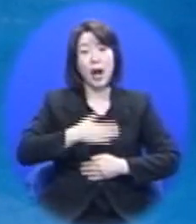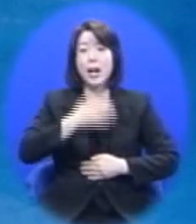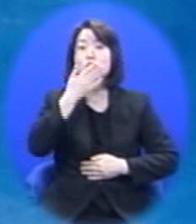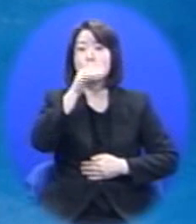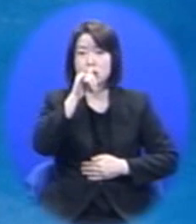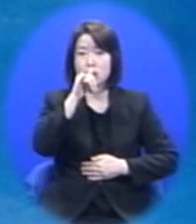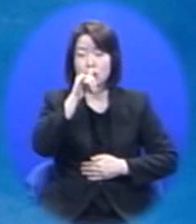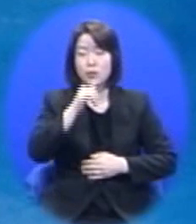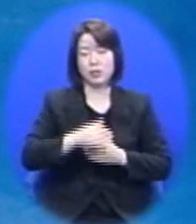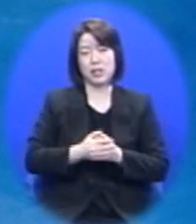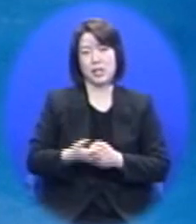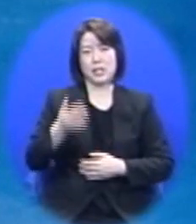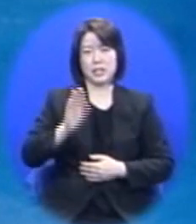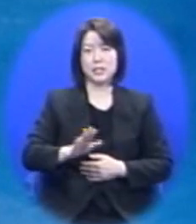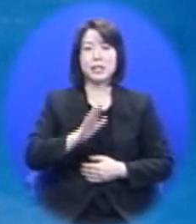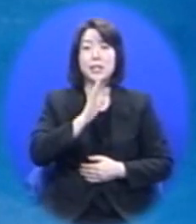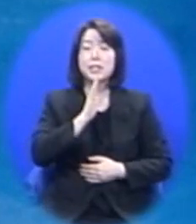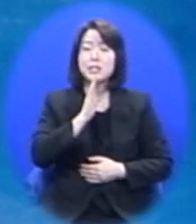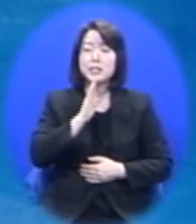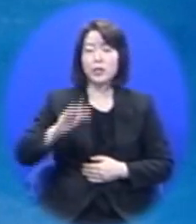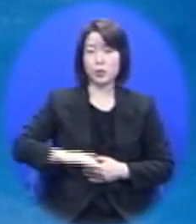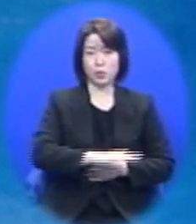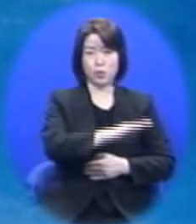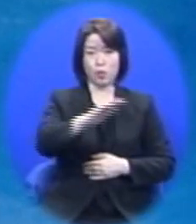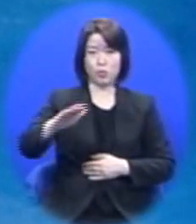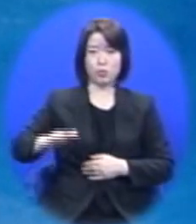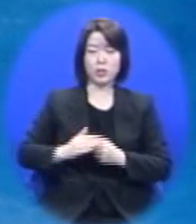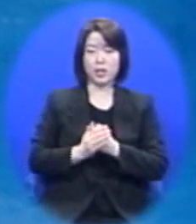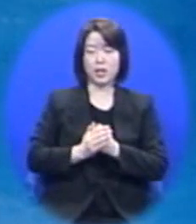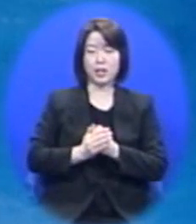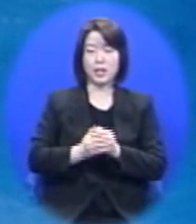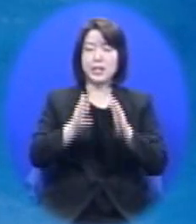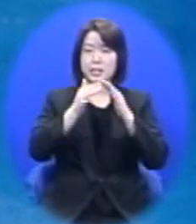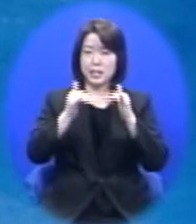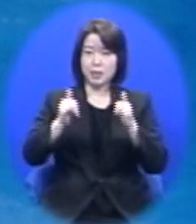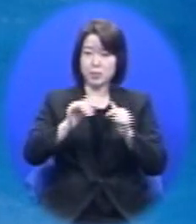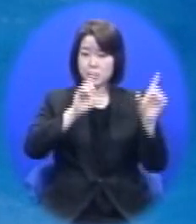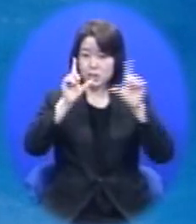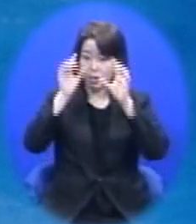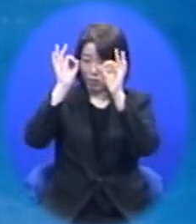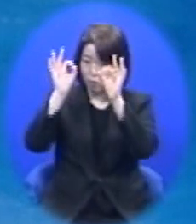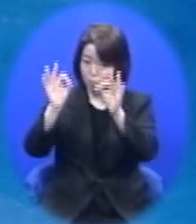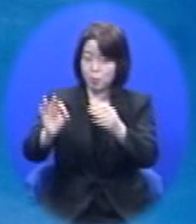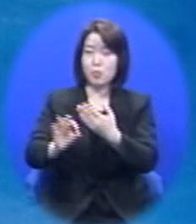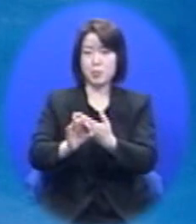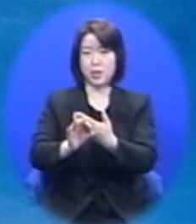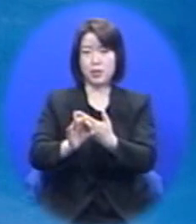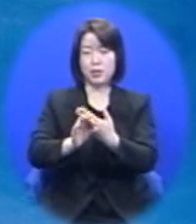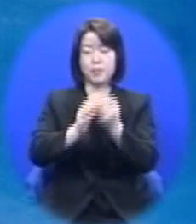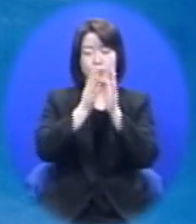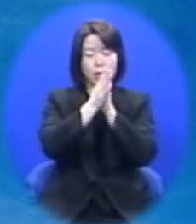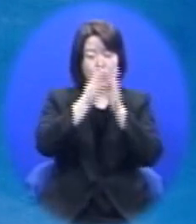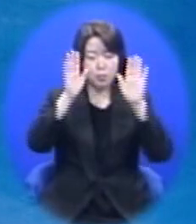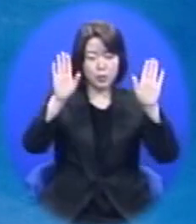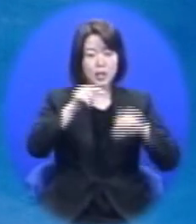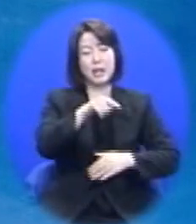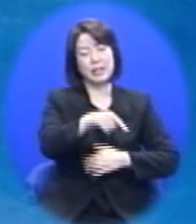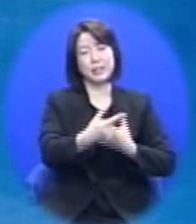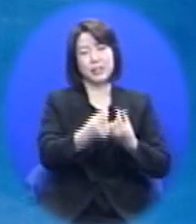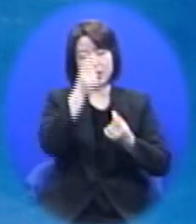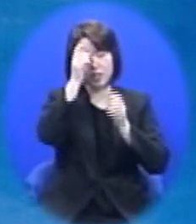그런데 실제로 우리가 사람들이 사는 걸 보면 모세가 이렇게 기도할